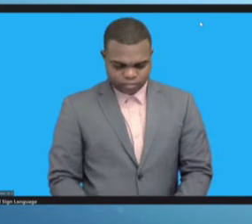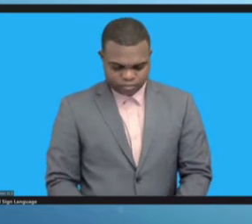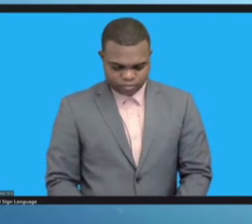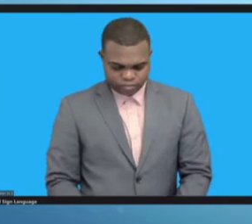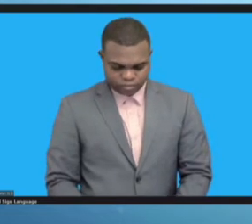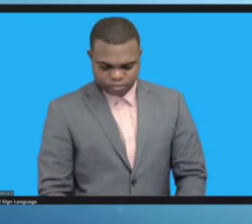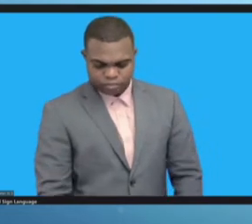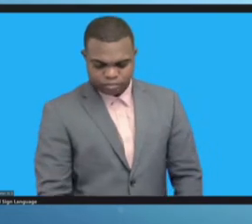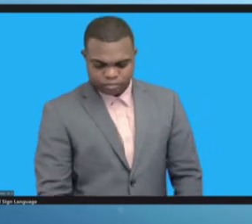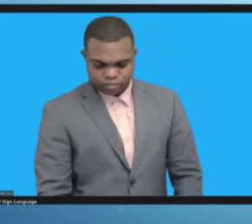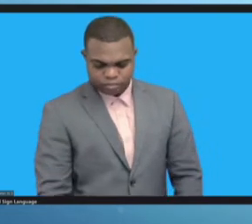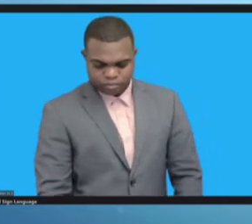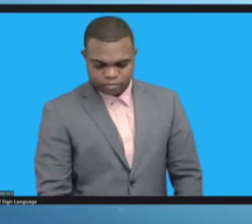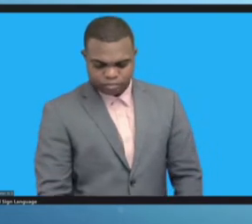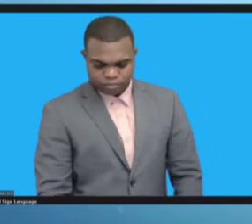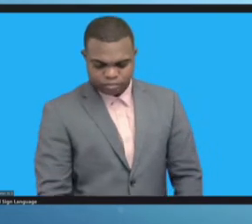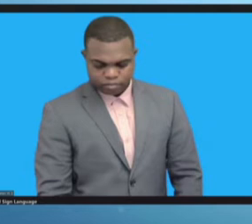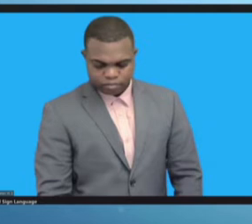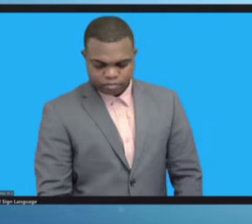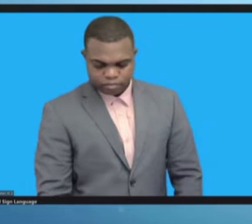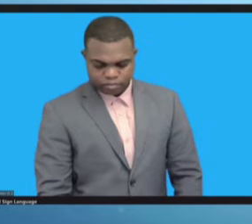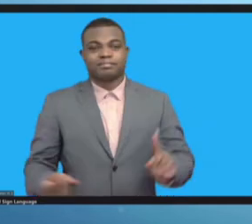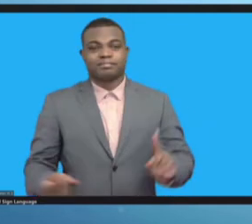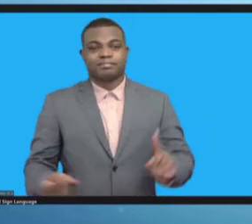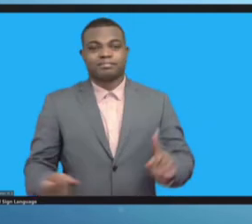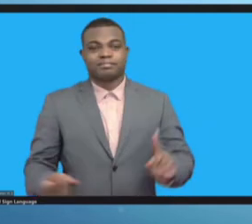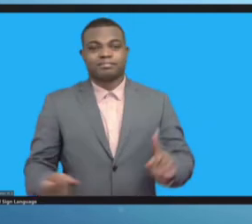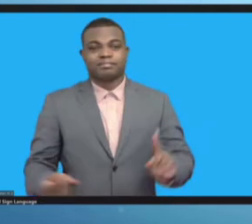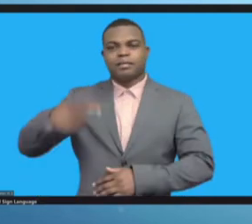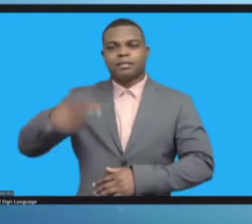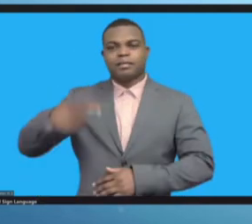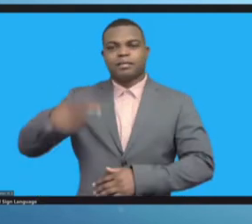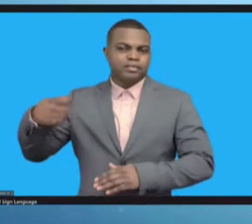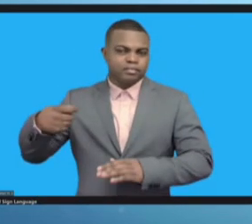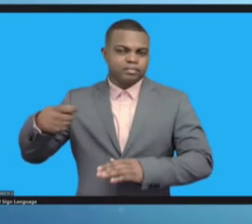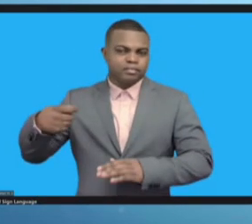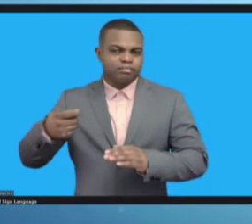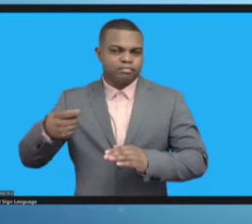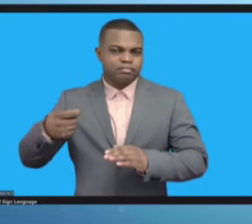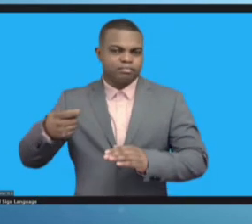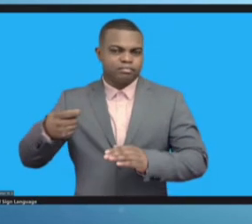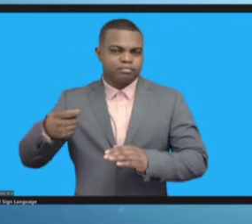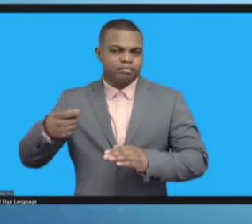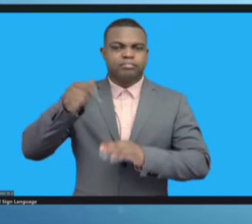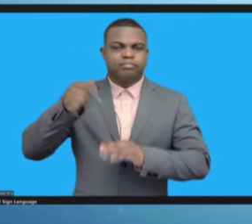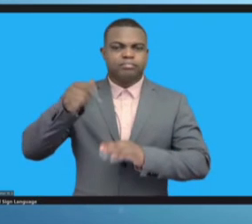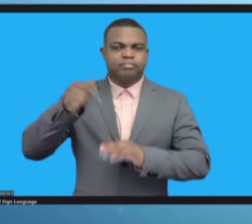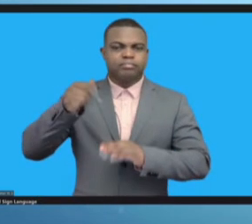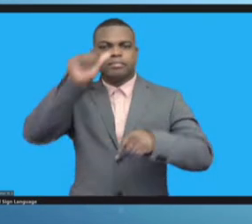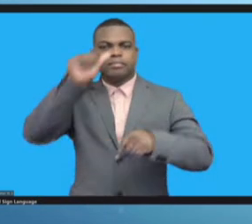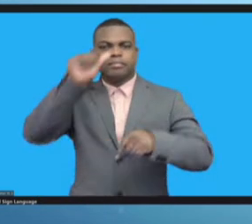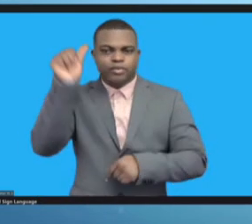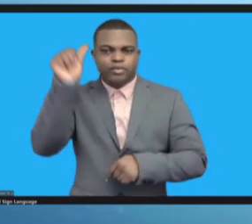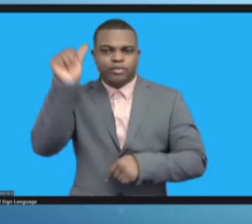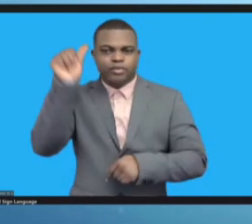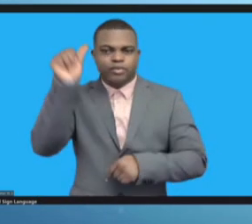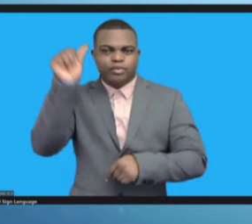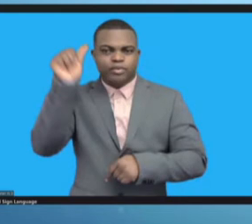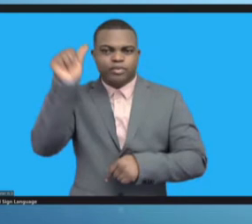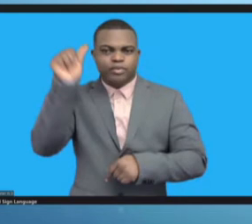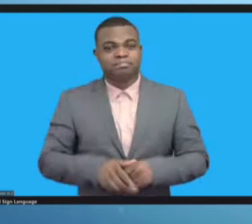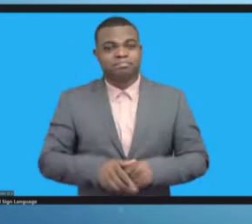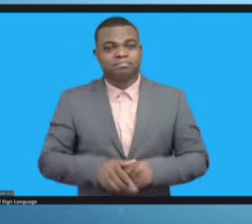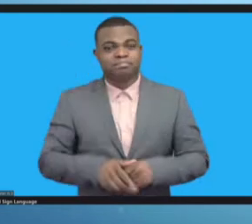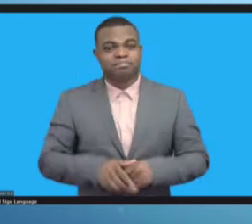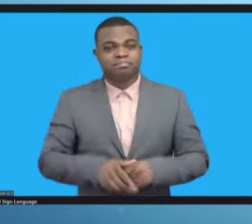secrétaire général adjoint aux affaires économiques et sociales aux Nations Unies, UNDESA, Monsieur Antonio